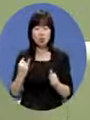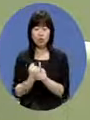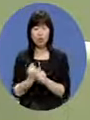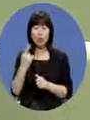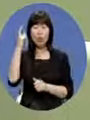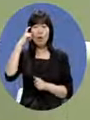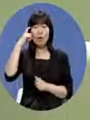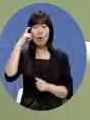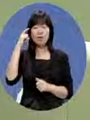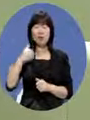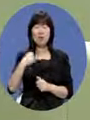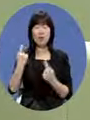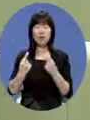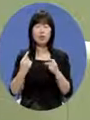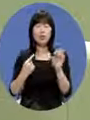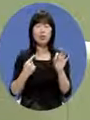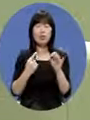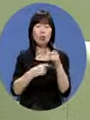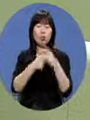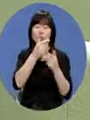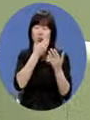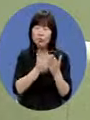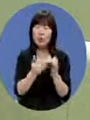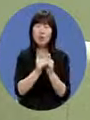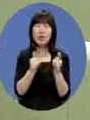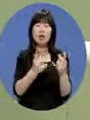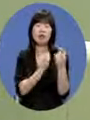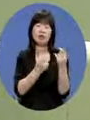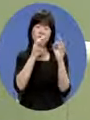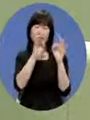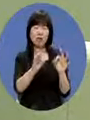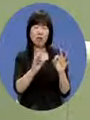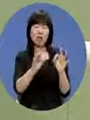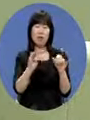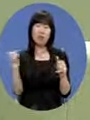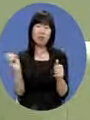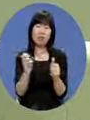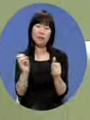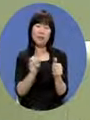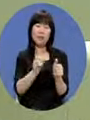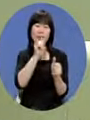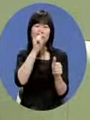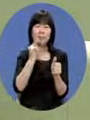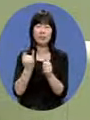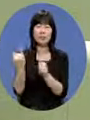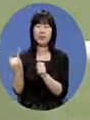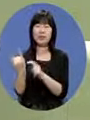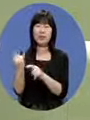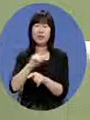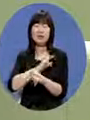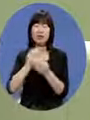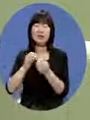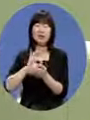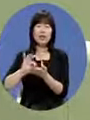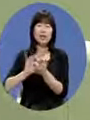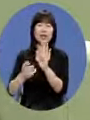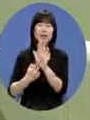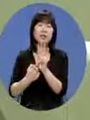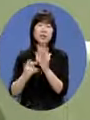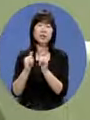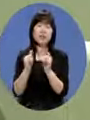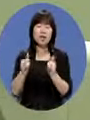운 했느냐 그리고 나보다 당신은 돈이 더 중요한 사람이다 이런 이야기를 많이 하고요 이 안에 분이 제일 많이 쓰는 표현이